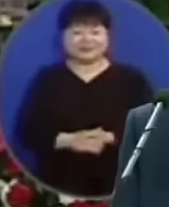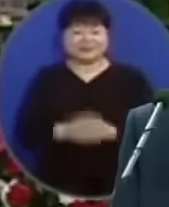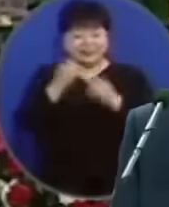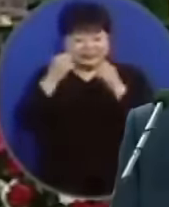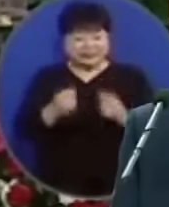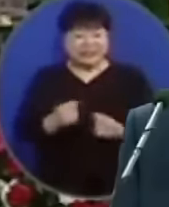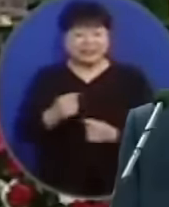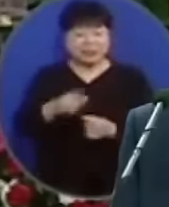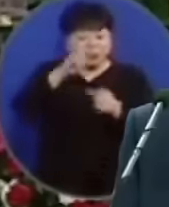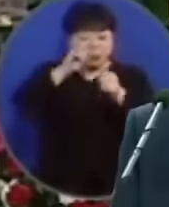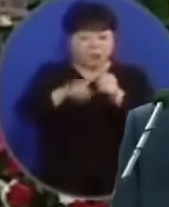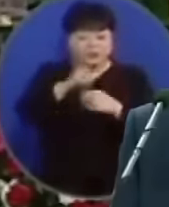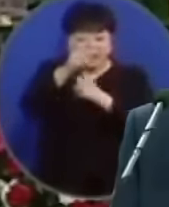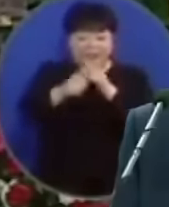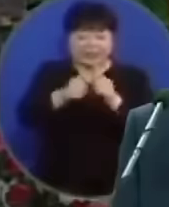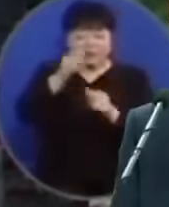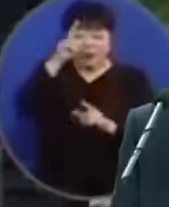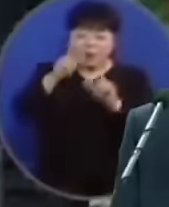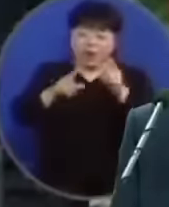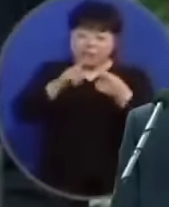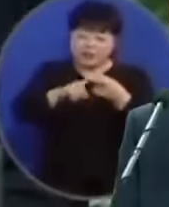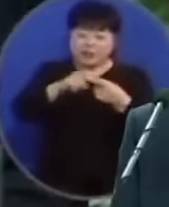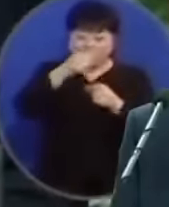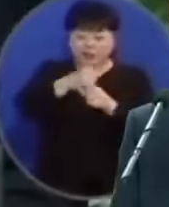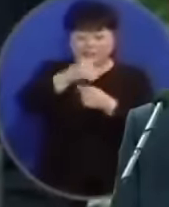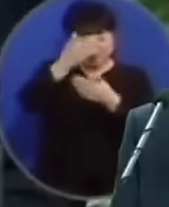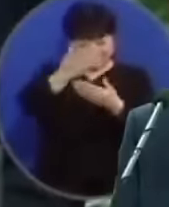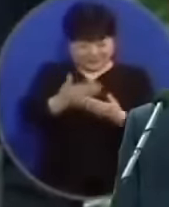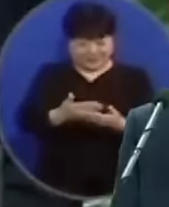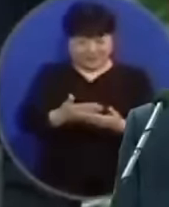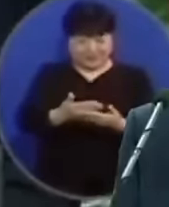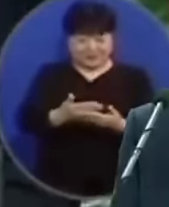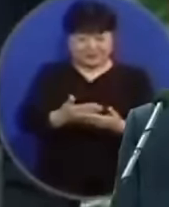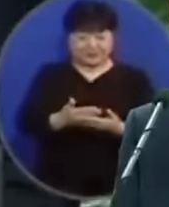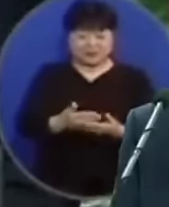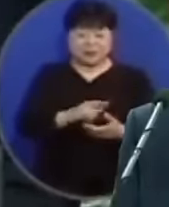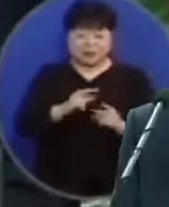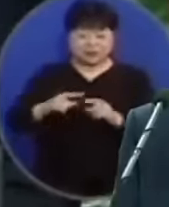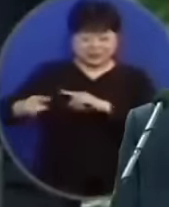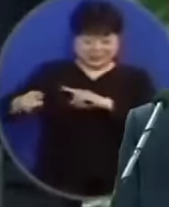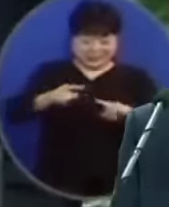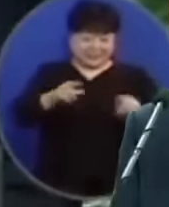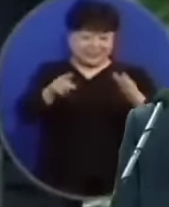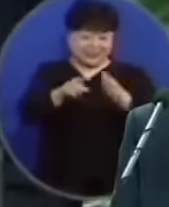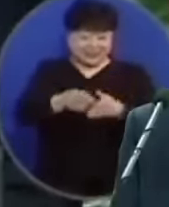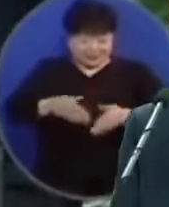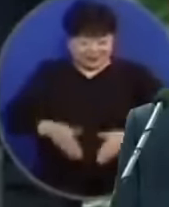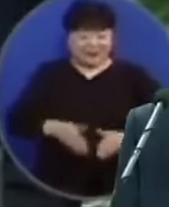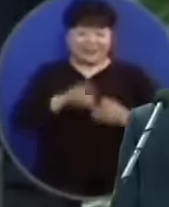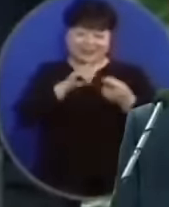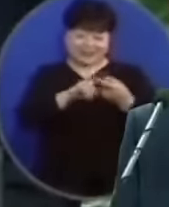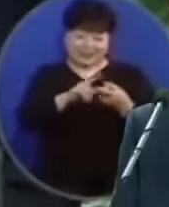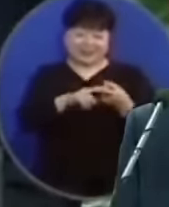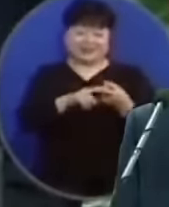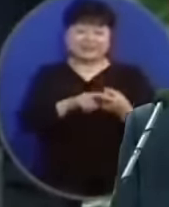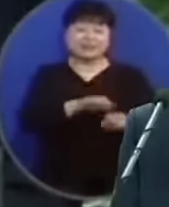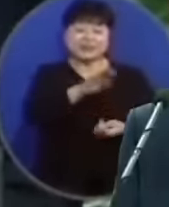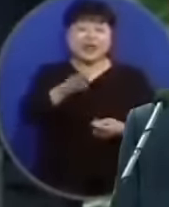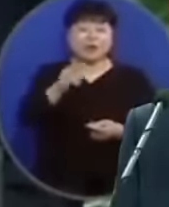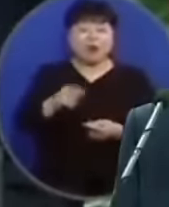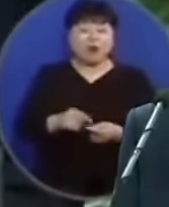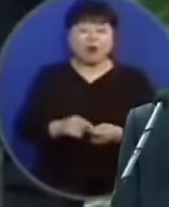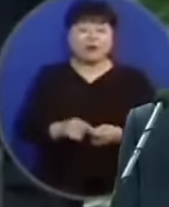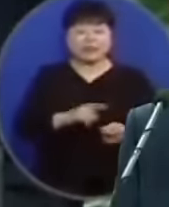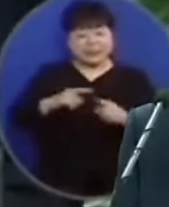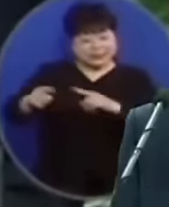사는 근본 목적이 하나님의 형상과 모양대로 지음을 받아서 만유를 다스리기 위해서 태어났는데 우리가 무엇을